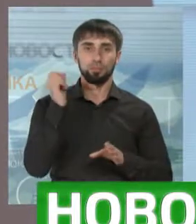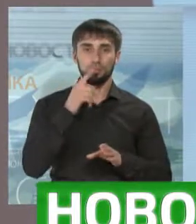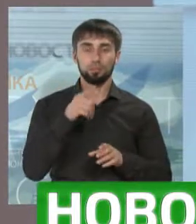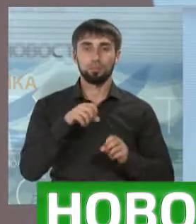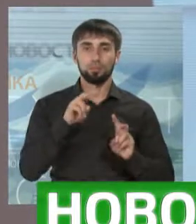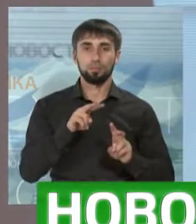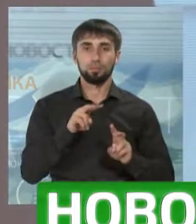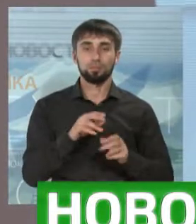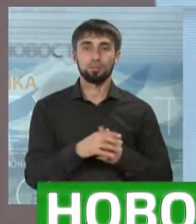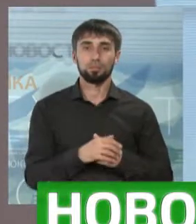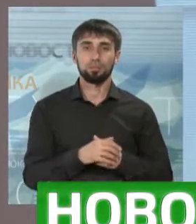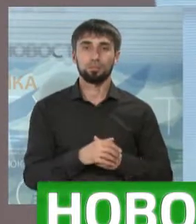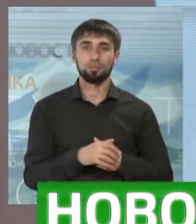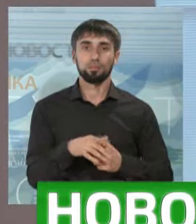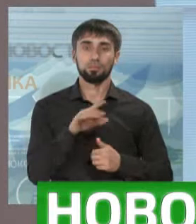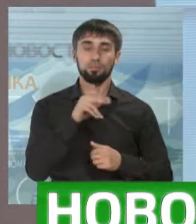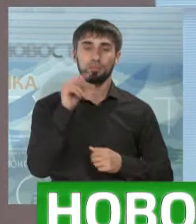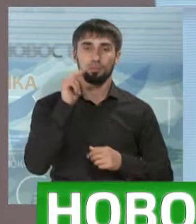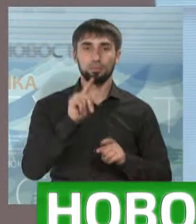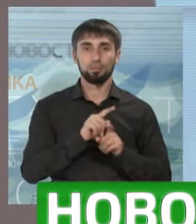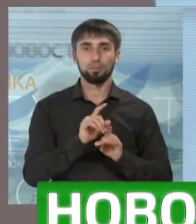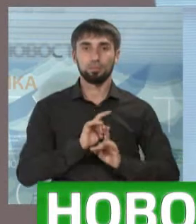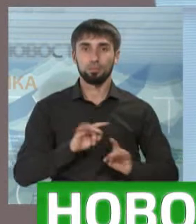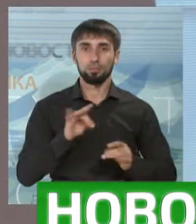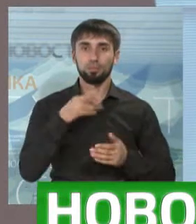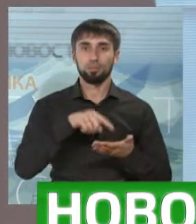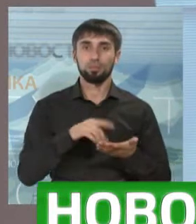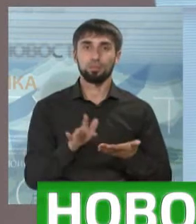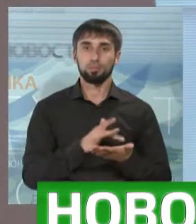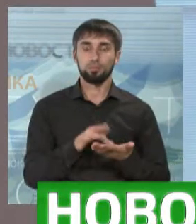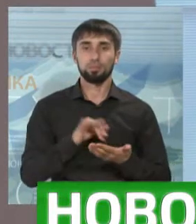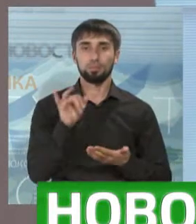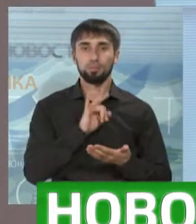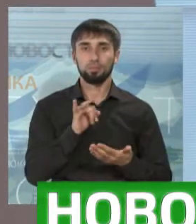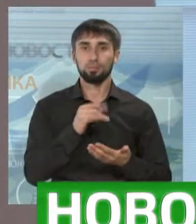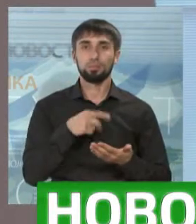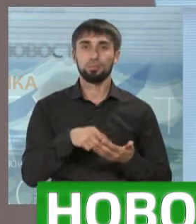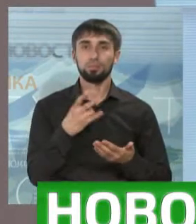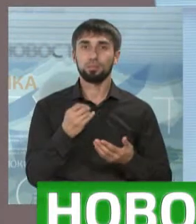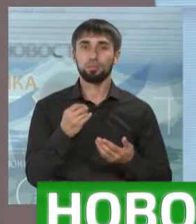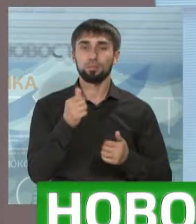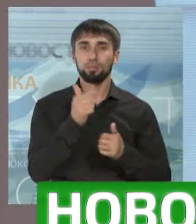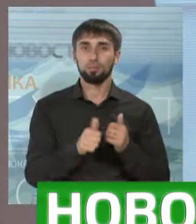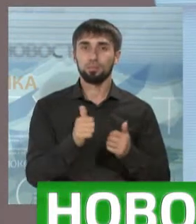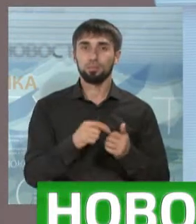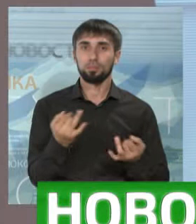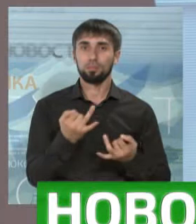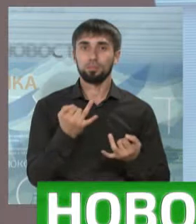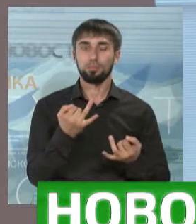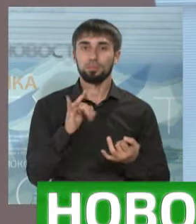опыту, когда учитель просто рассказывает по книжке, да, там, историю, это, ну, не всегда интересно, не всегда запоминается. А если